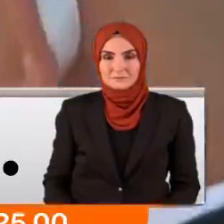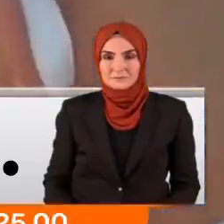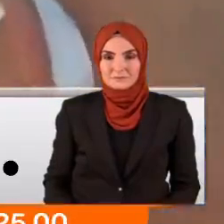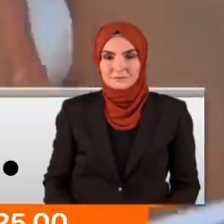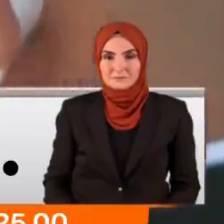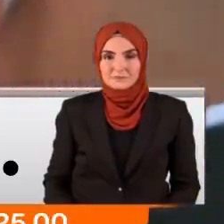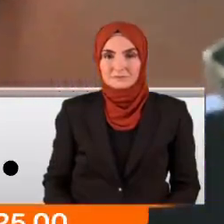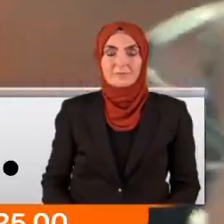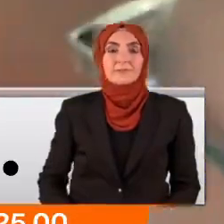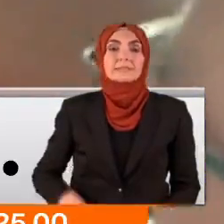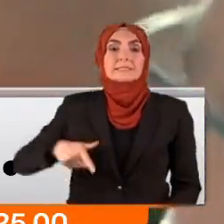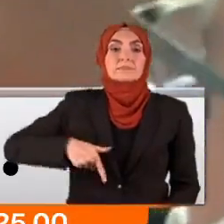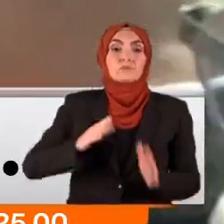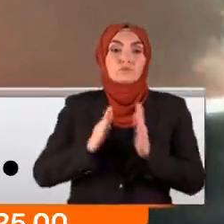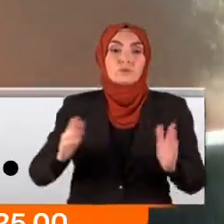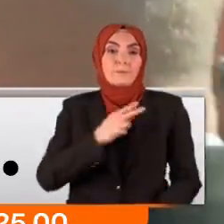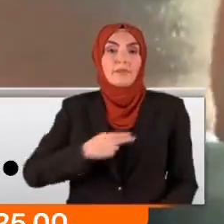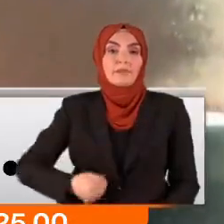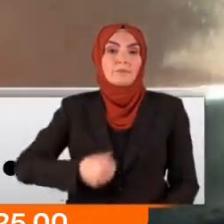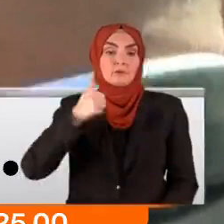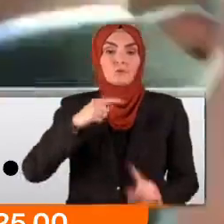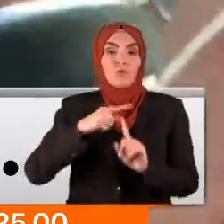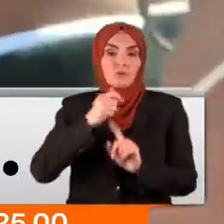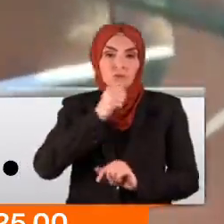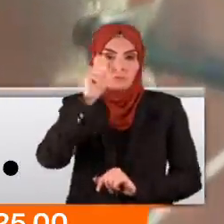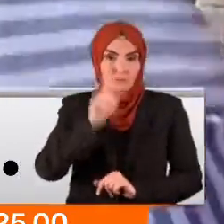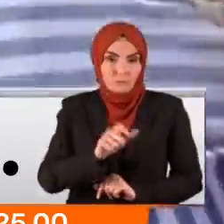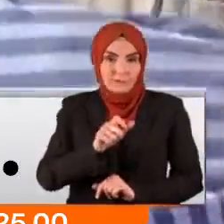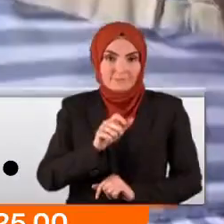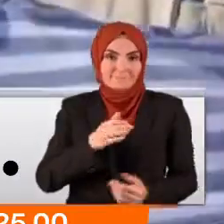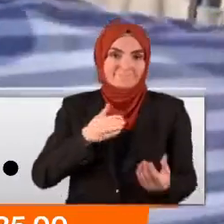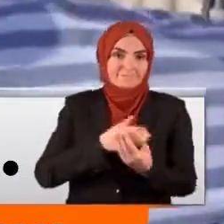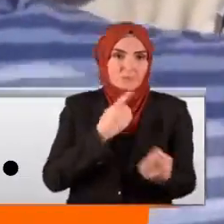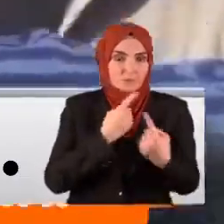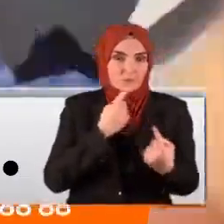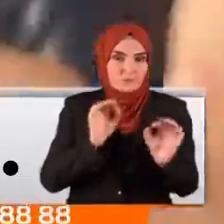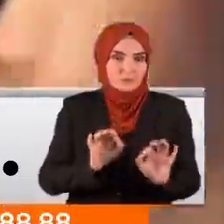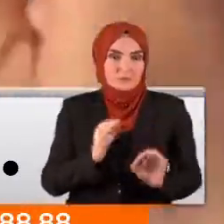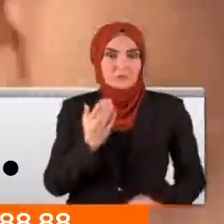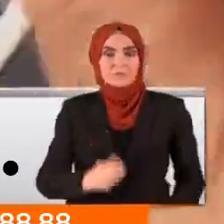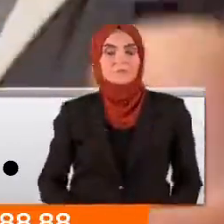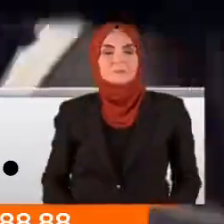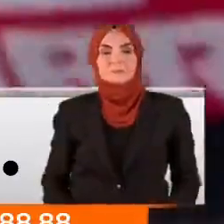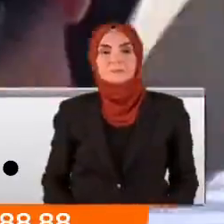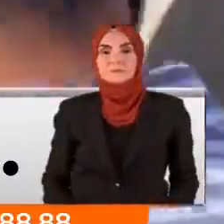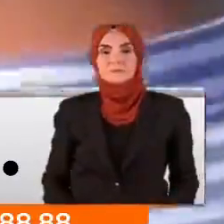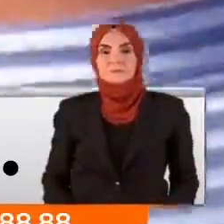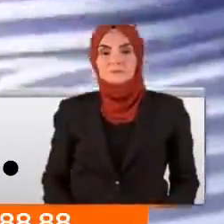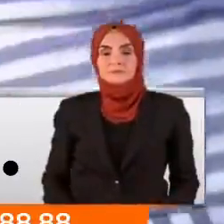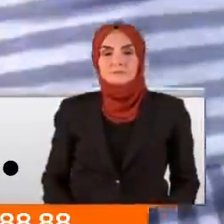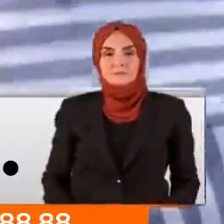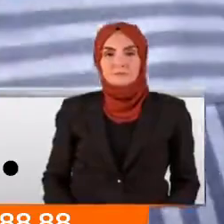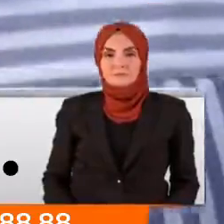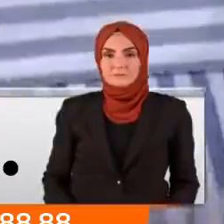tartışıyorsun? Devreye İzmir Büyükşehir Belediye Başkanı Tunç Soyer girdi ama ben size ulaşamıyorum. Halk ulaşamıyor. Bakın burada genel